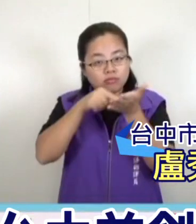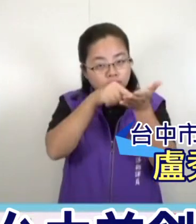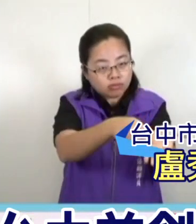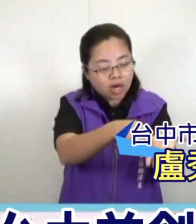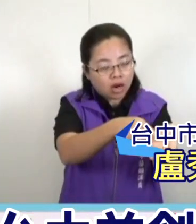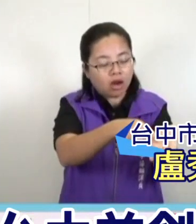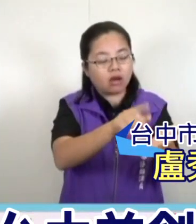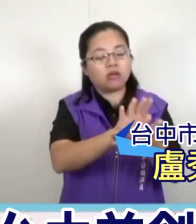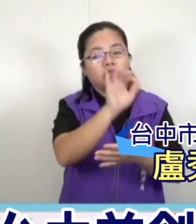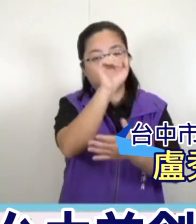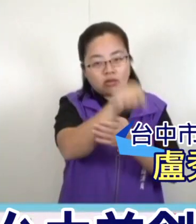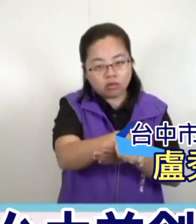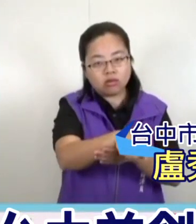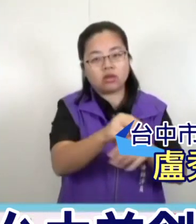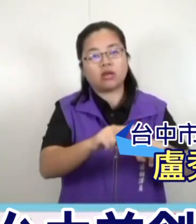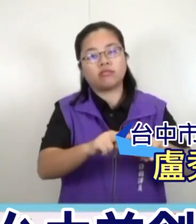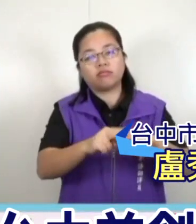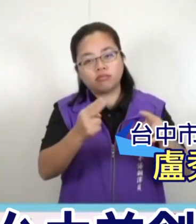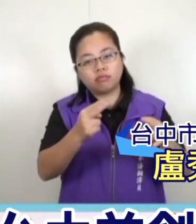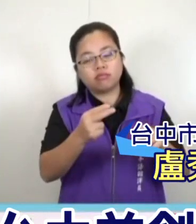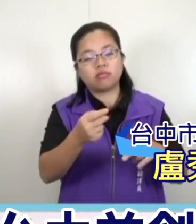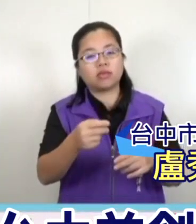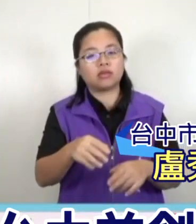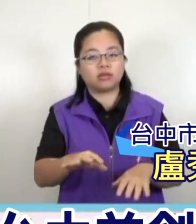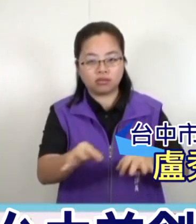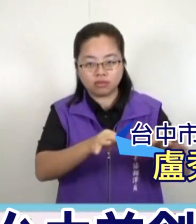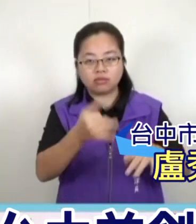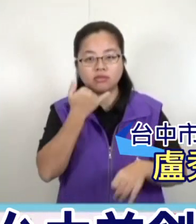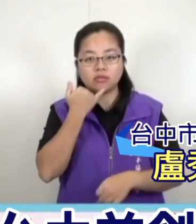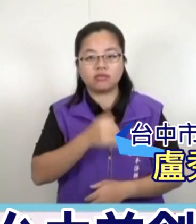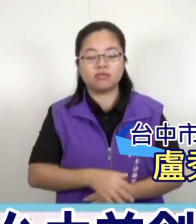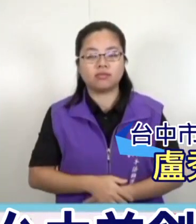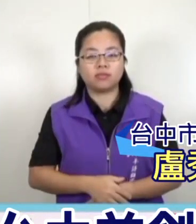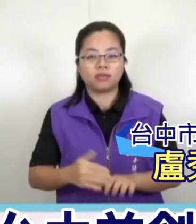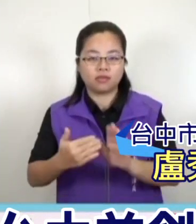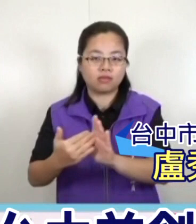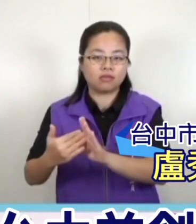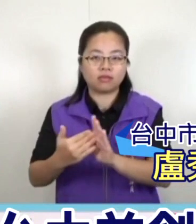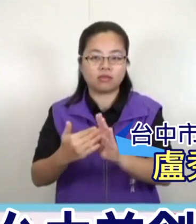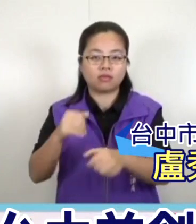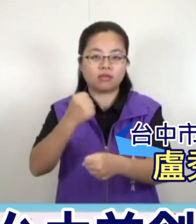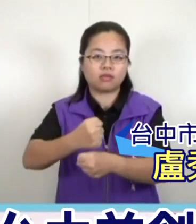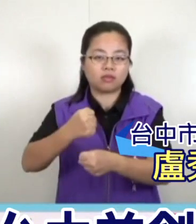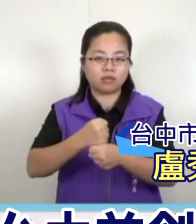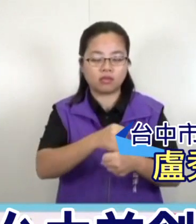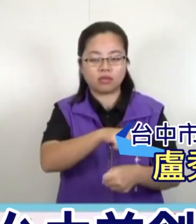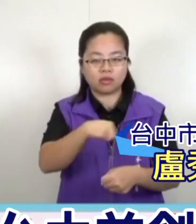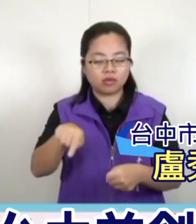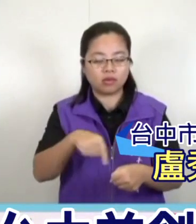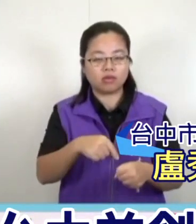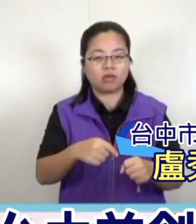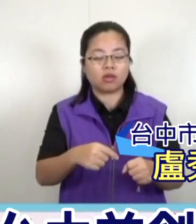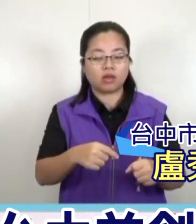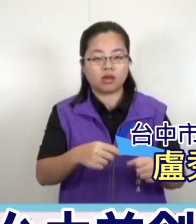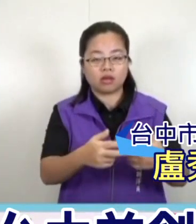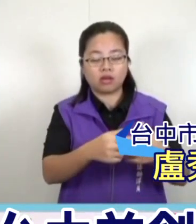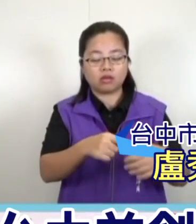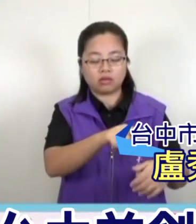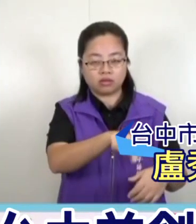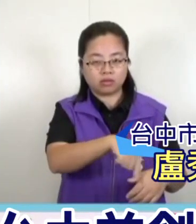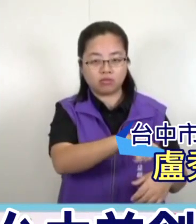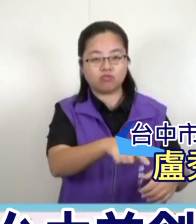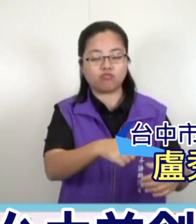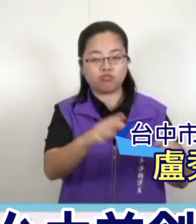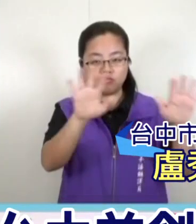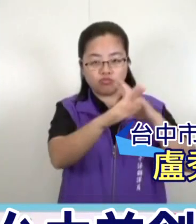才 OK。 那同时呢，我们把一些防疫的工作也希望这个夜市的自治会负责人他要负起